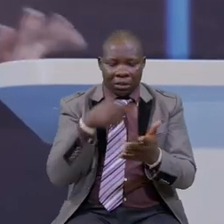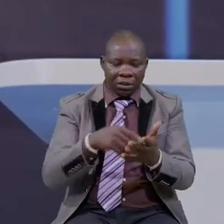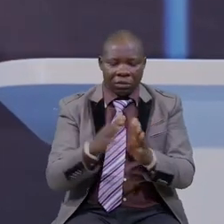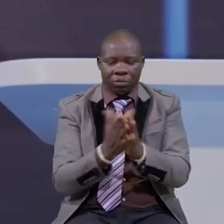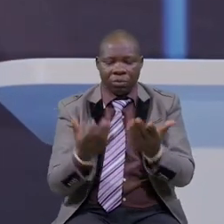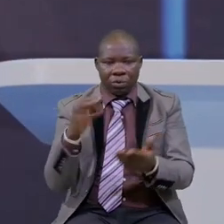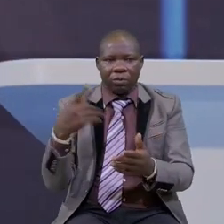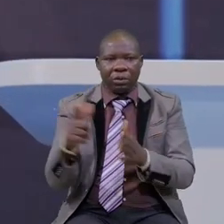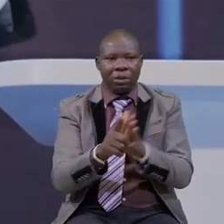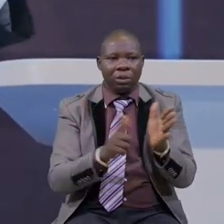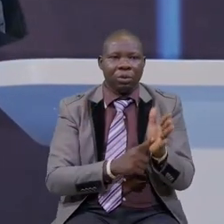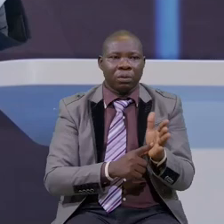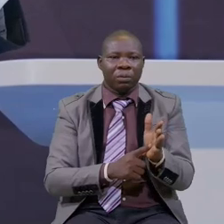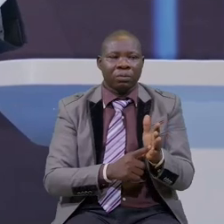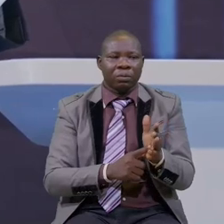loi,